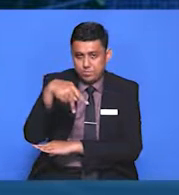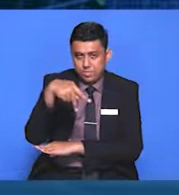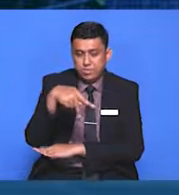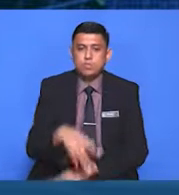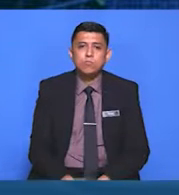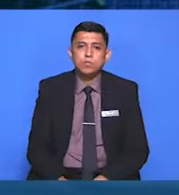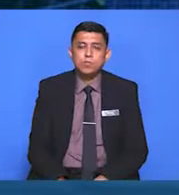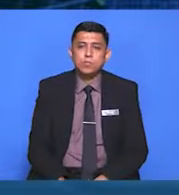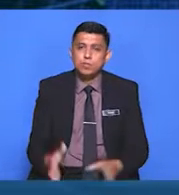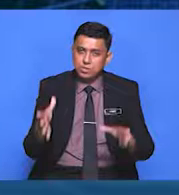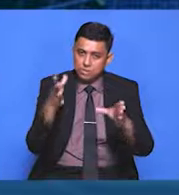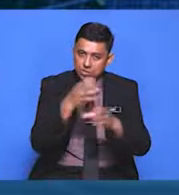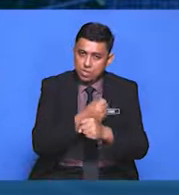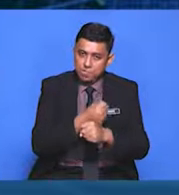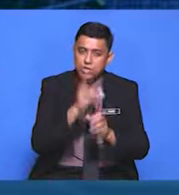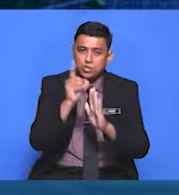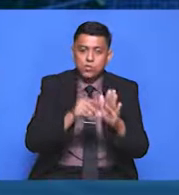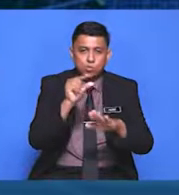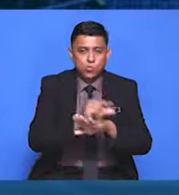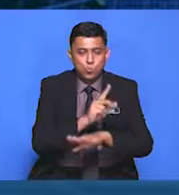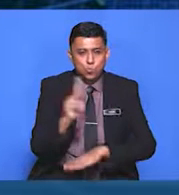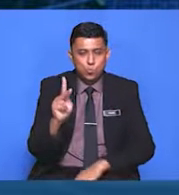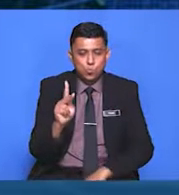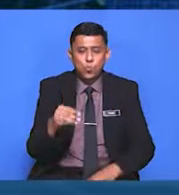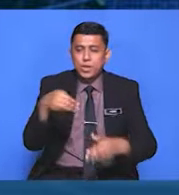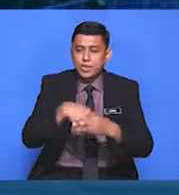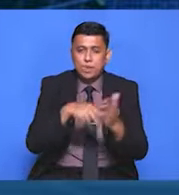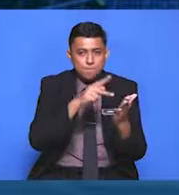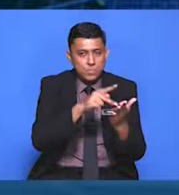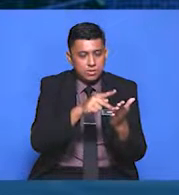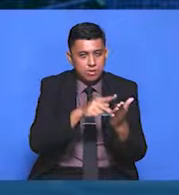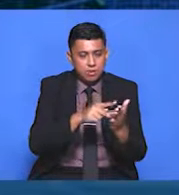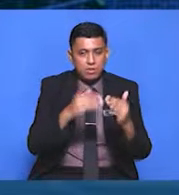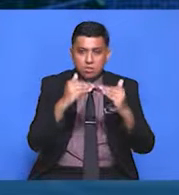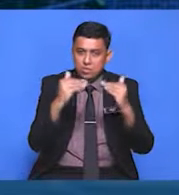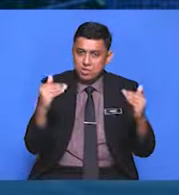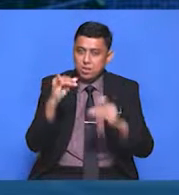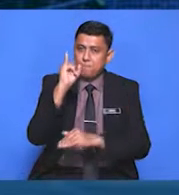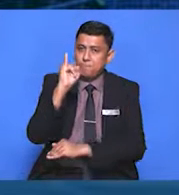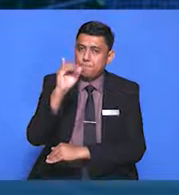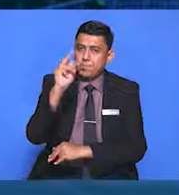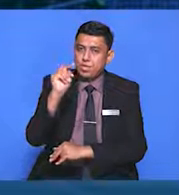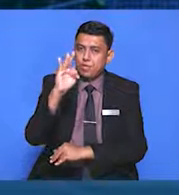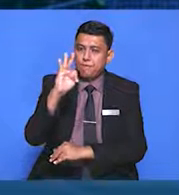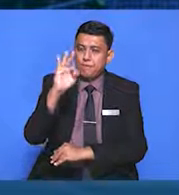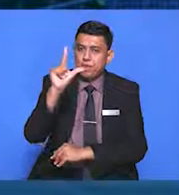ini dapat digunakan dalam menghitung kadar inflasi.